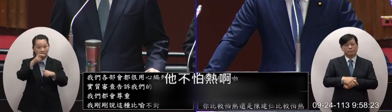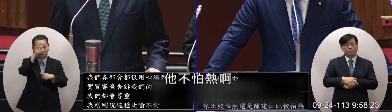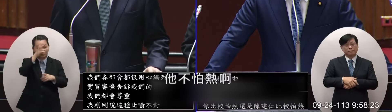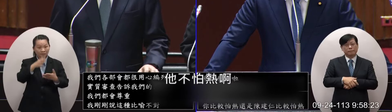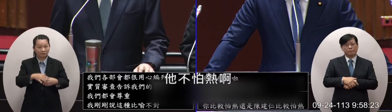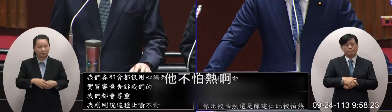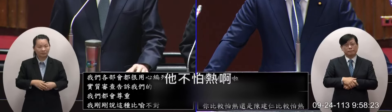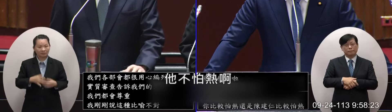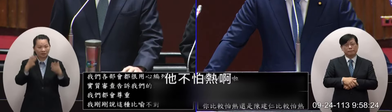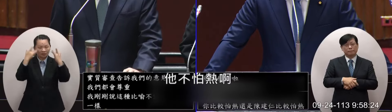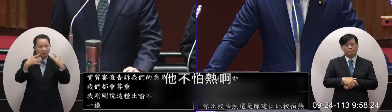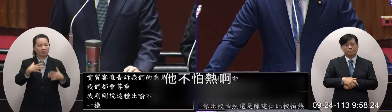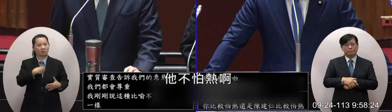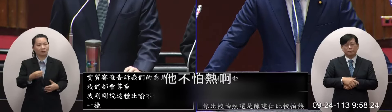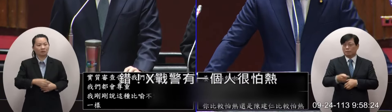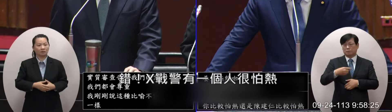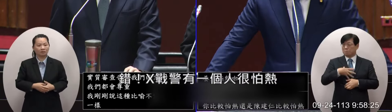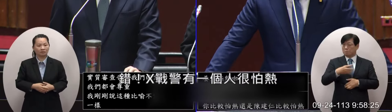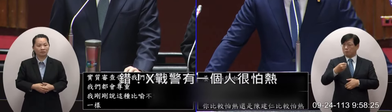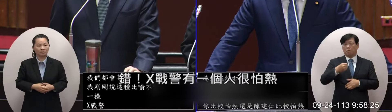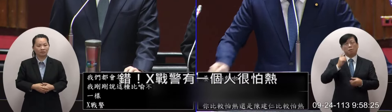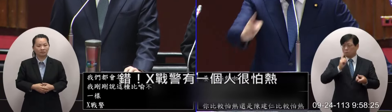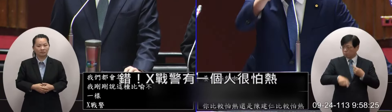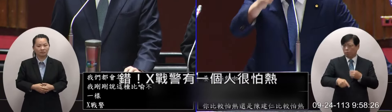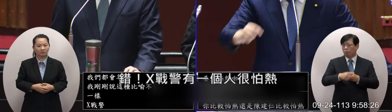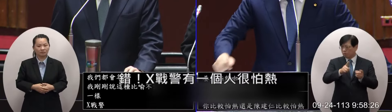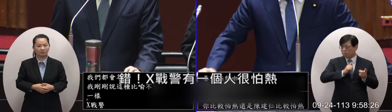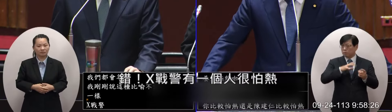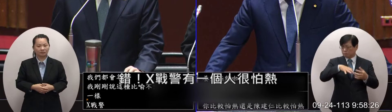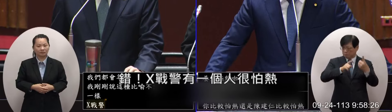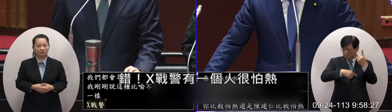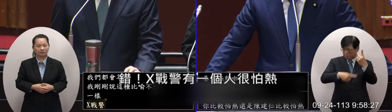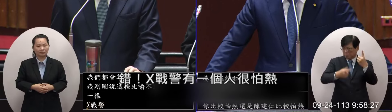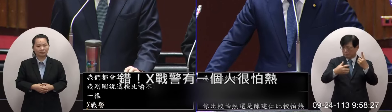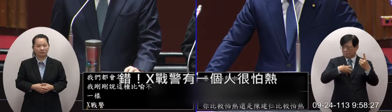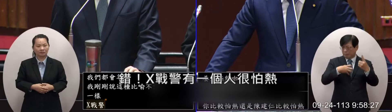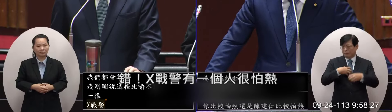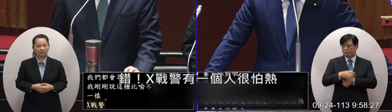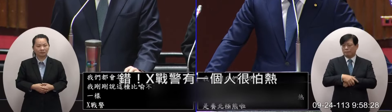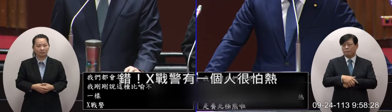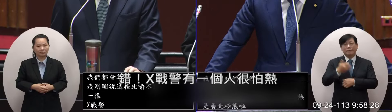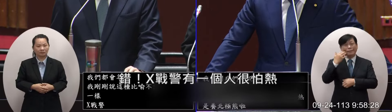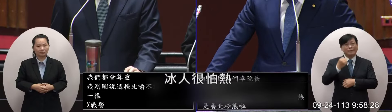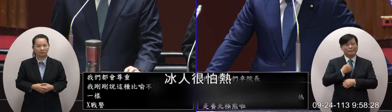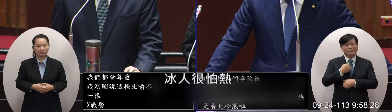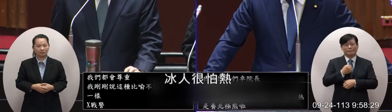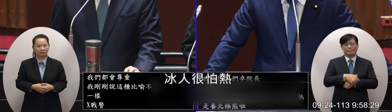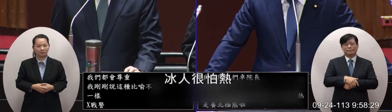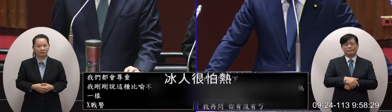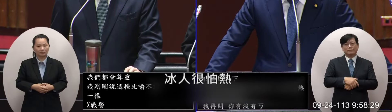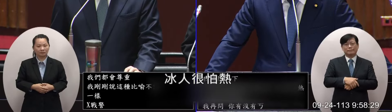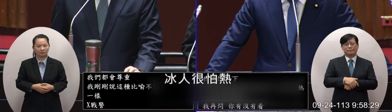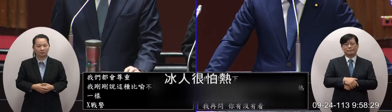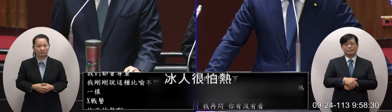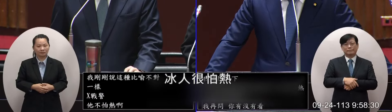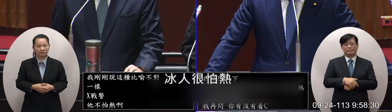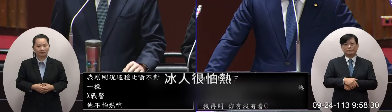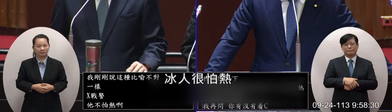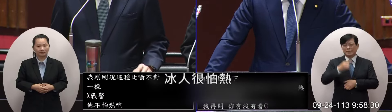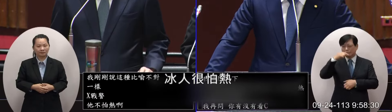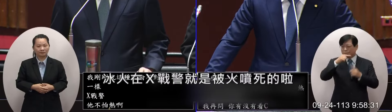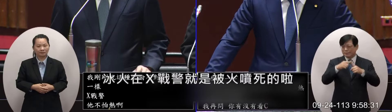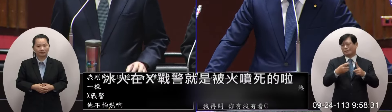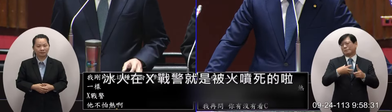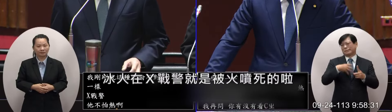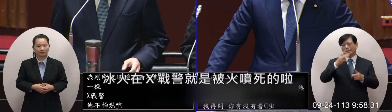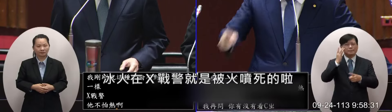X 战警，他不怕热啊。 X 战警不怕热，错。X 战警有一个人很怕热，谁你知道吗？冰人很